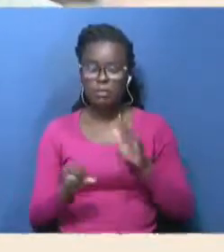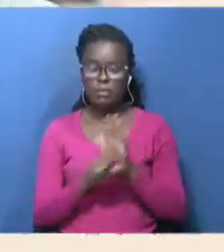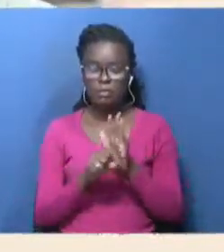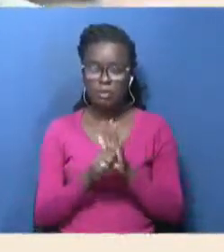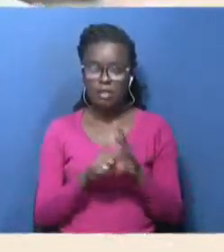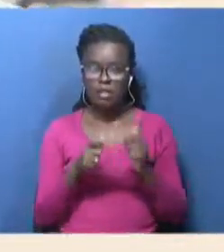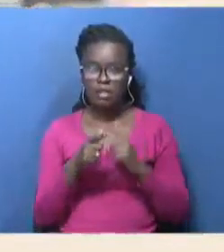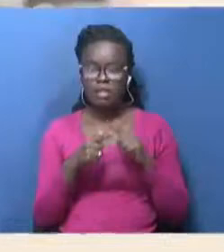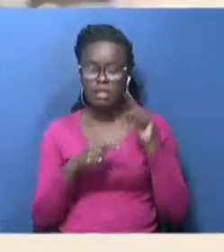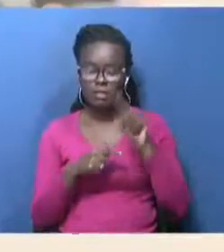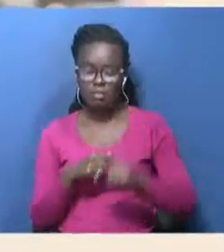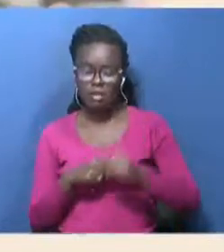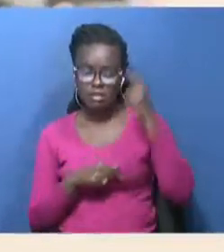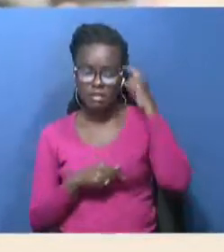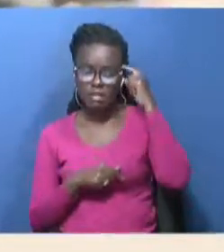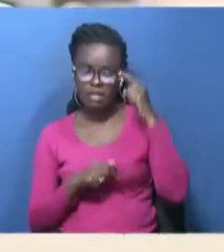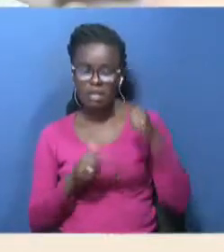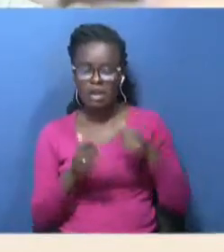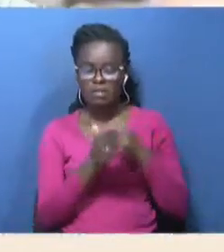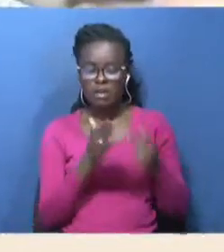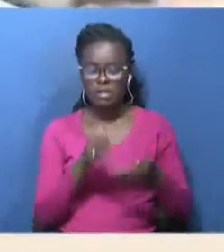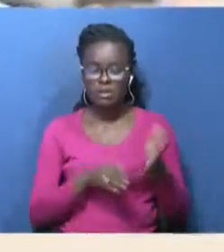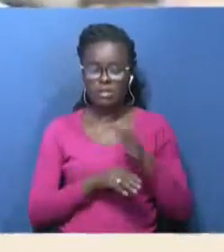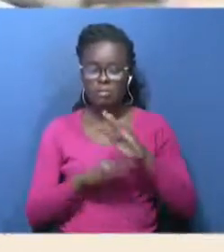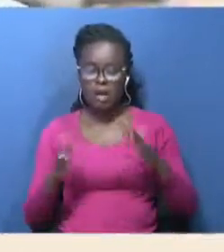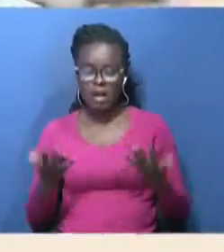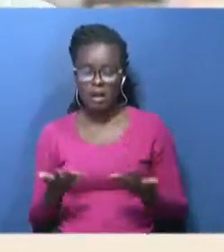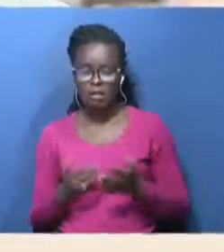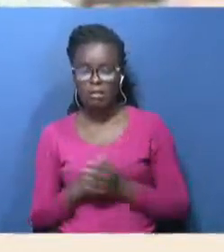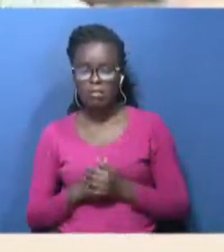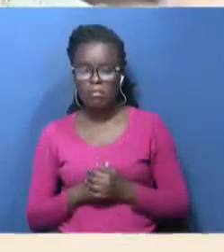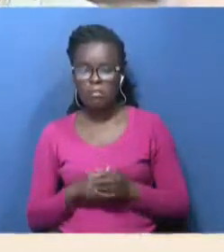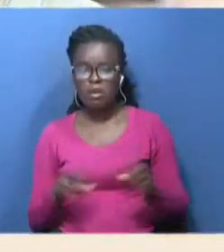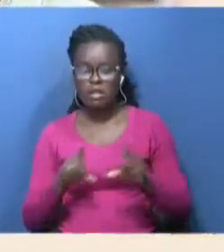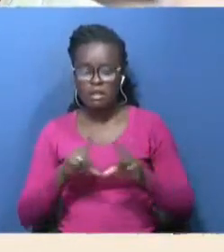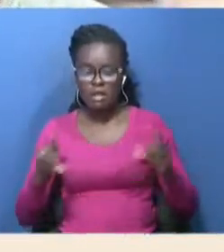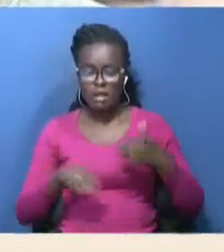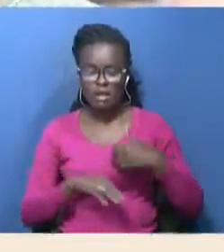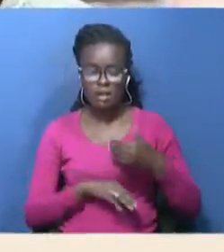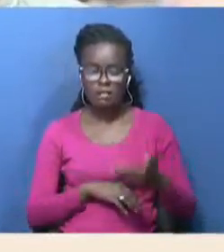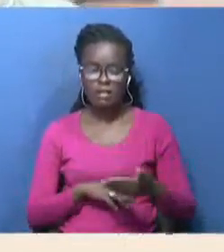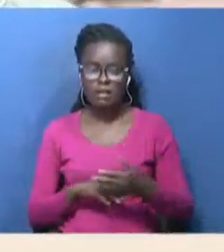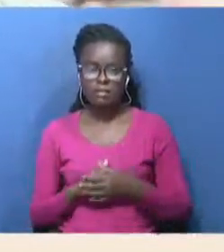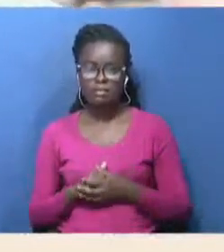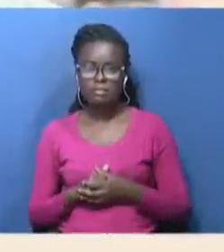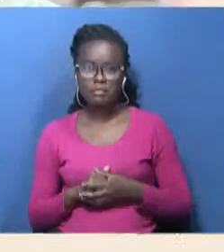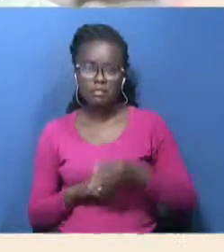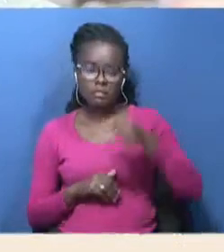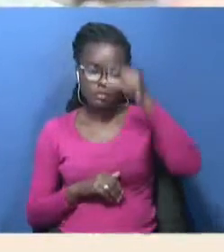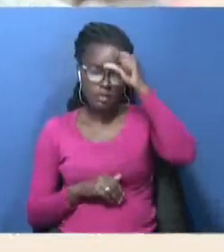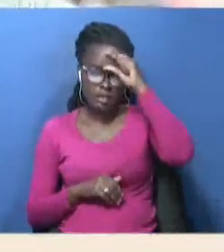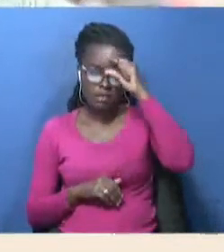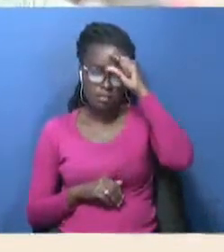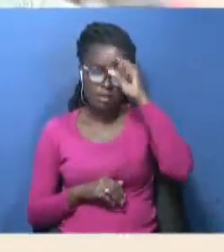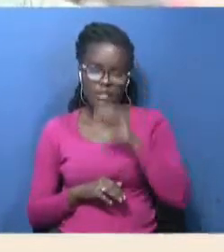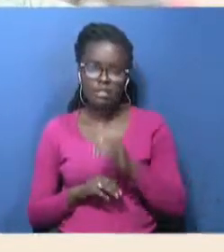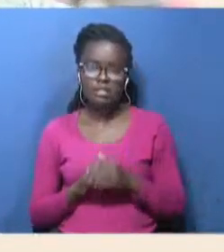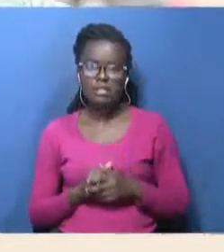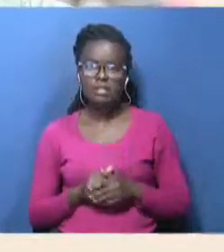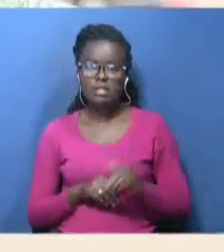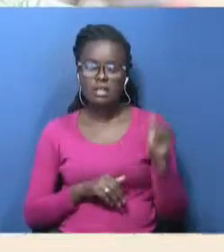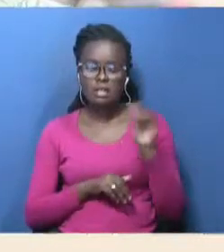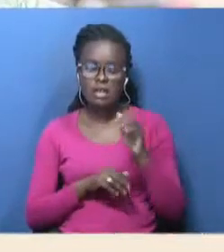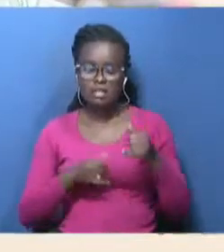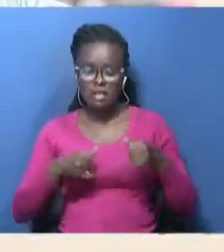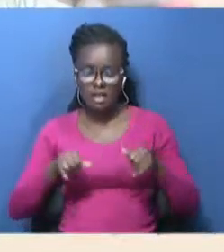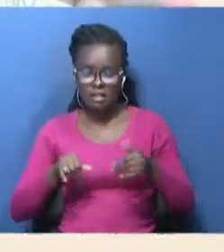no nginya twĩcirie ona ũrĩa iganda icio ingĩcoka, tondũ mĩgũnda ĩkĩrĩ ũkuoya iganda, thirikari nĩ tũmĩũrĩtie ĩgerie